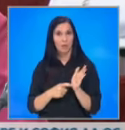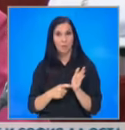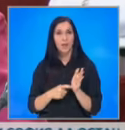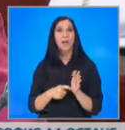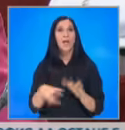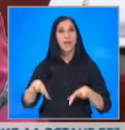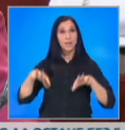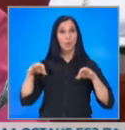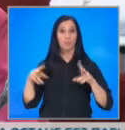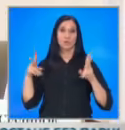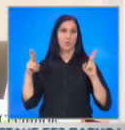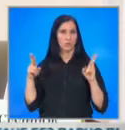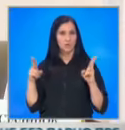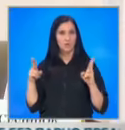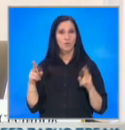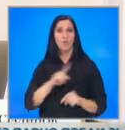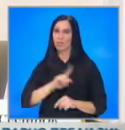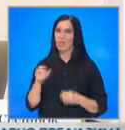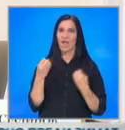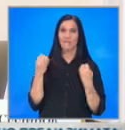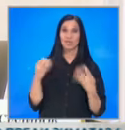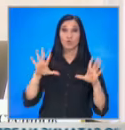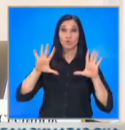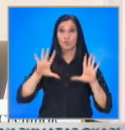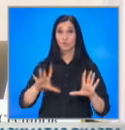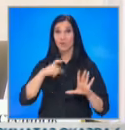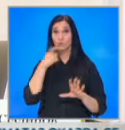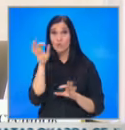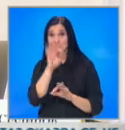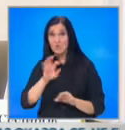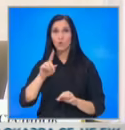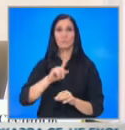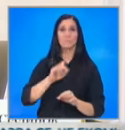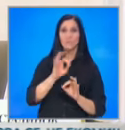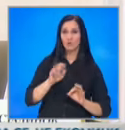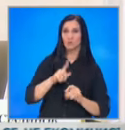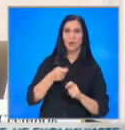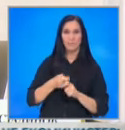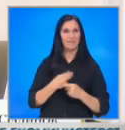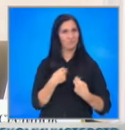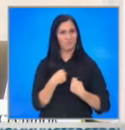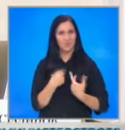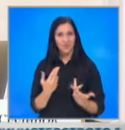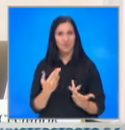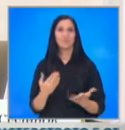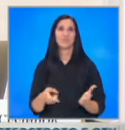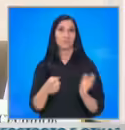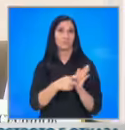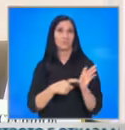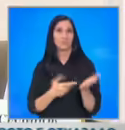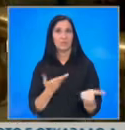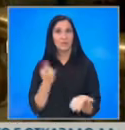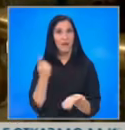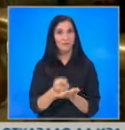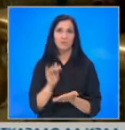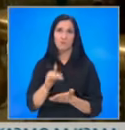на комплексното разрешително. Не е възможно 10 години никой да не прави нищо, като разчита, че директивата ще бъде врата в